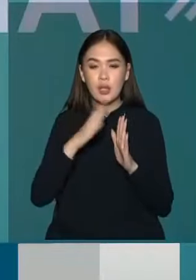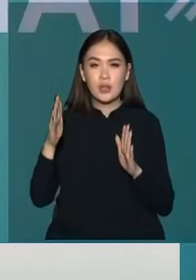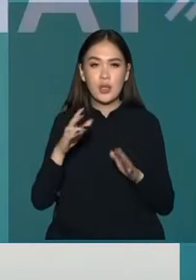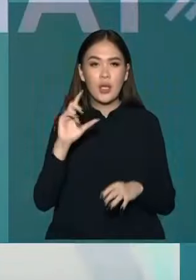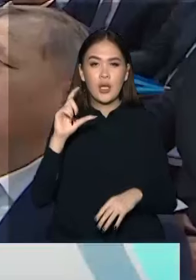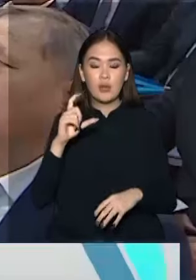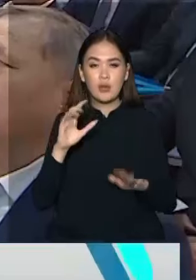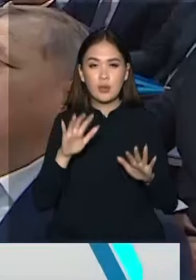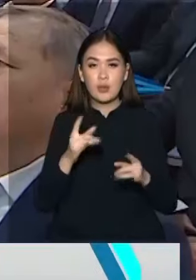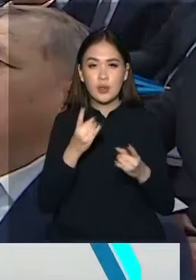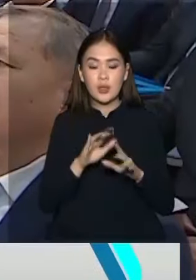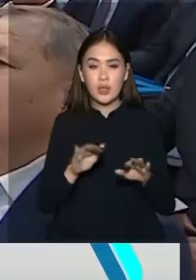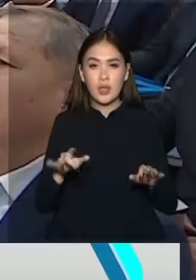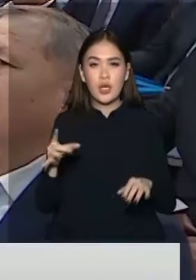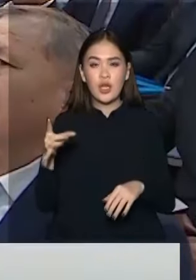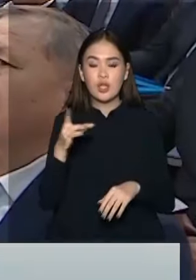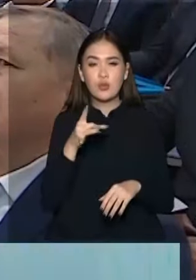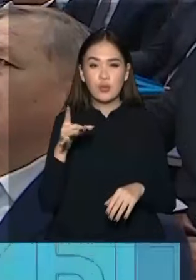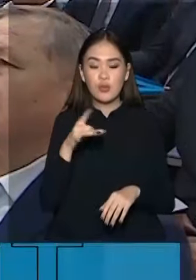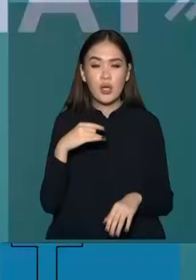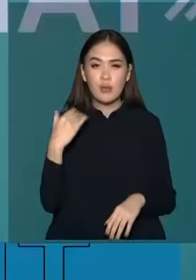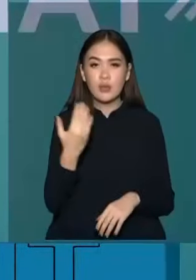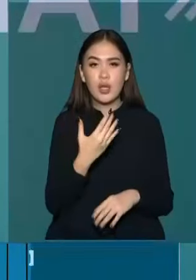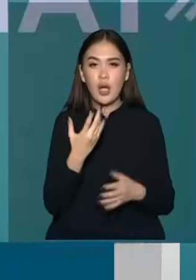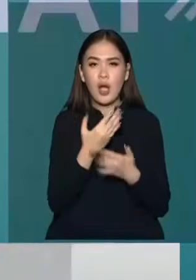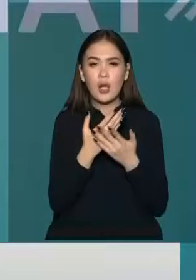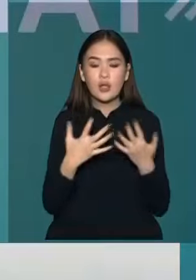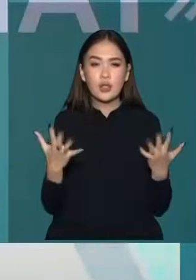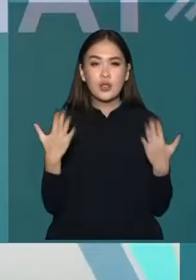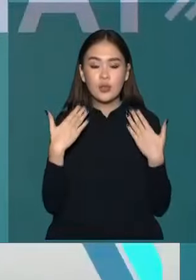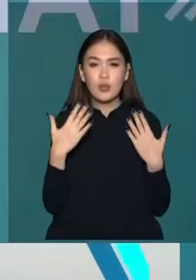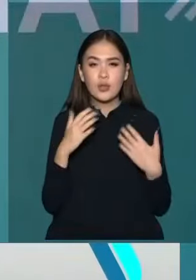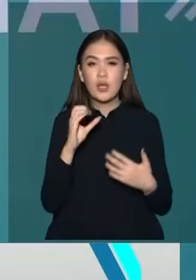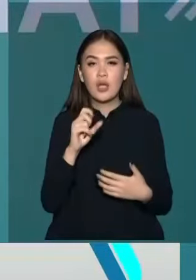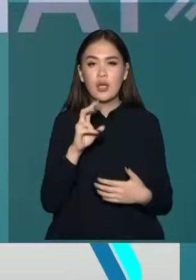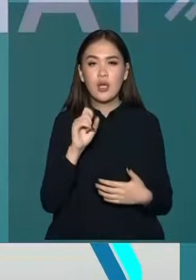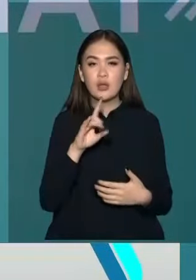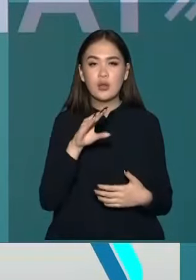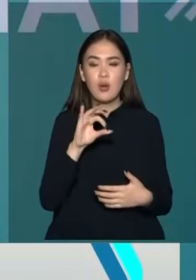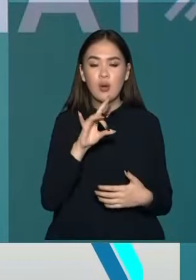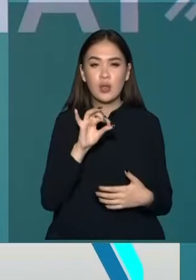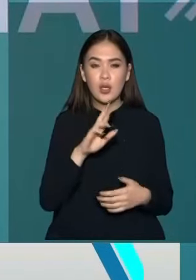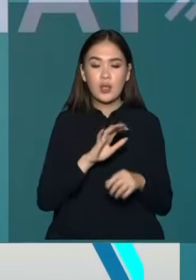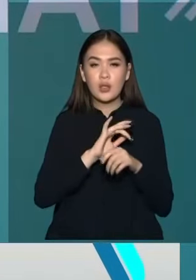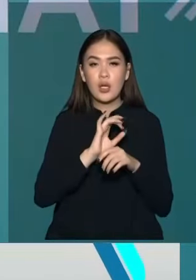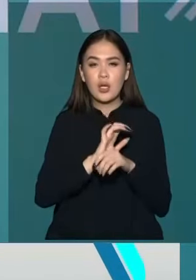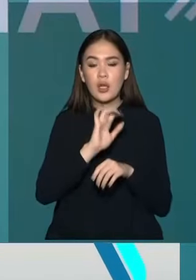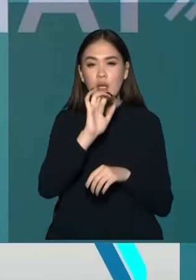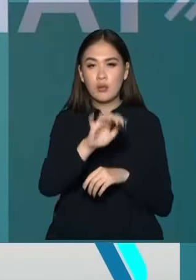екібастұздағы балаларды республикамыздағы әртүрлі демалыс үйлеріне, санаторияларға жіберіп, осы қысқы